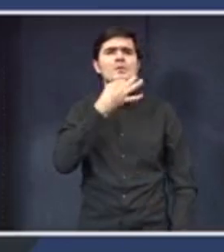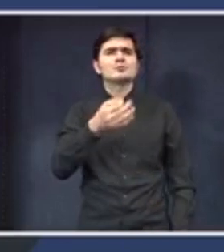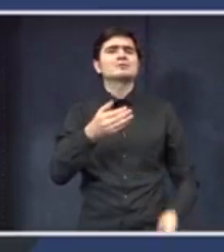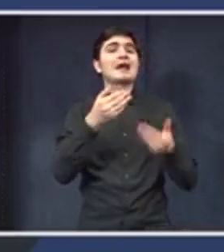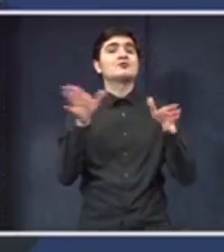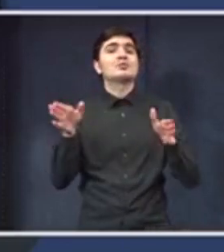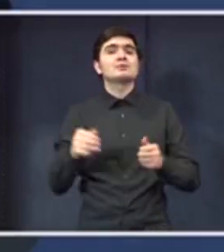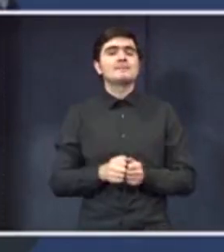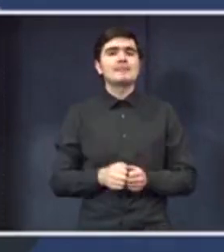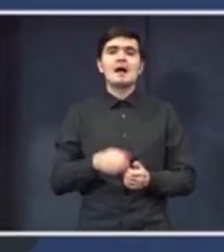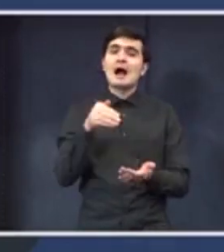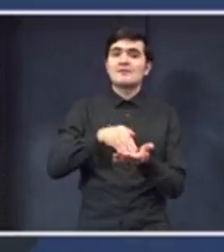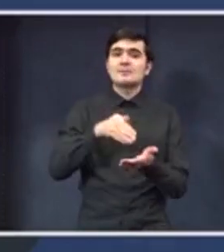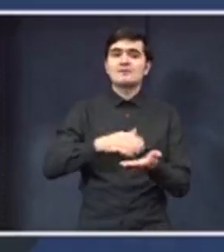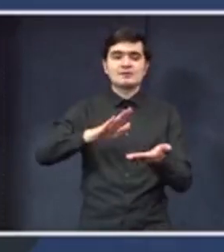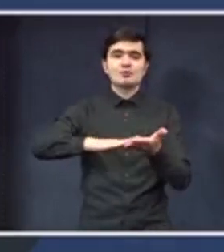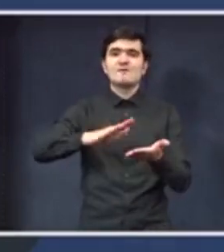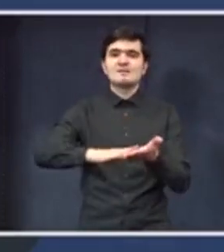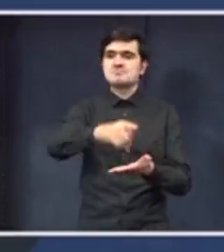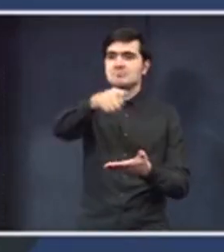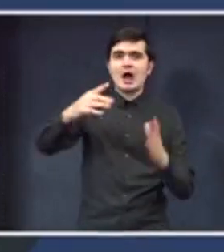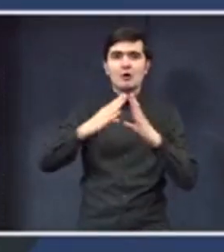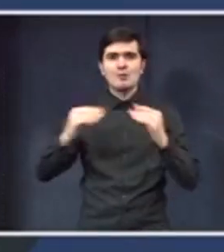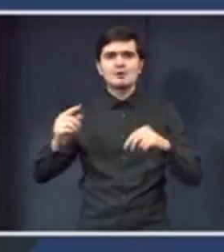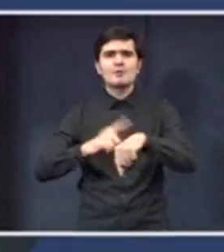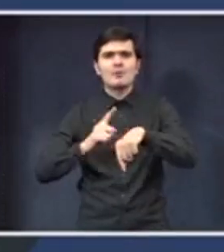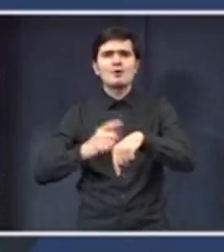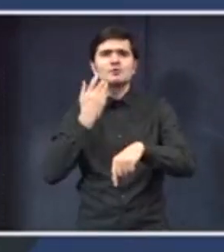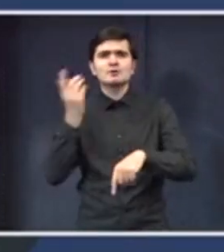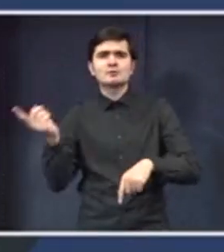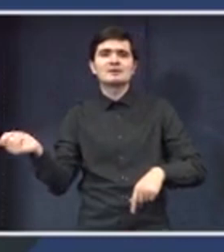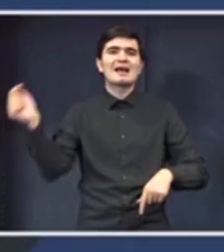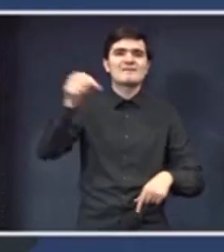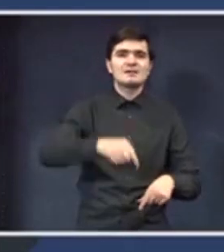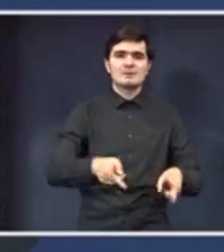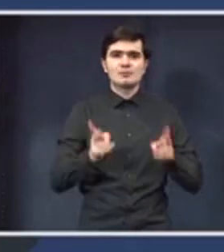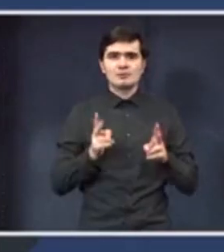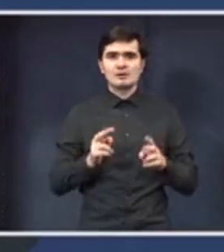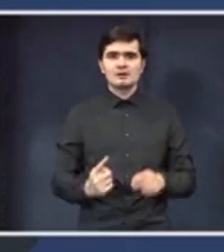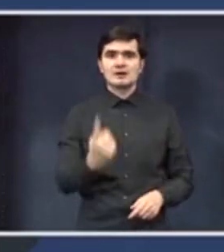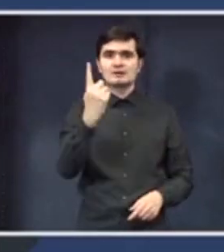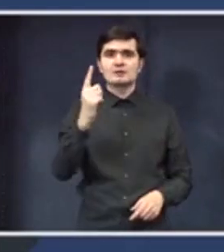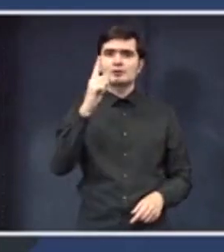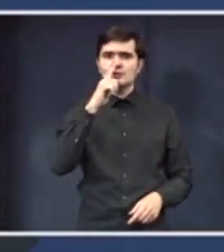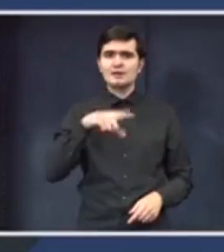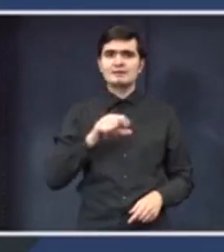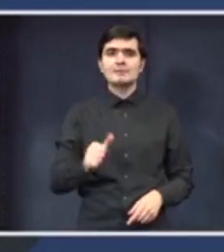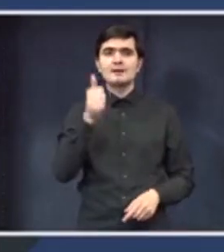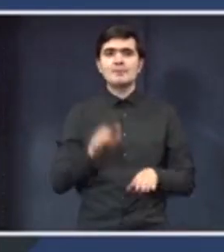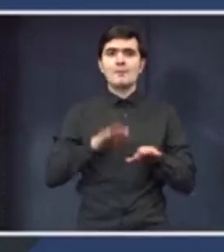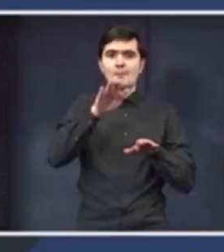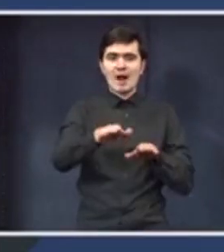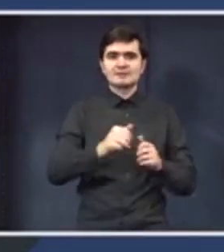avem nevoie să arătăm românilor momentul în care vom reveni la normalitate. 1 iunie este primul pas pe care îl